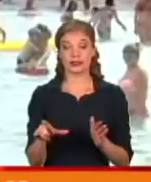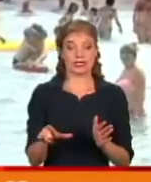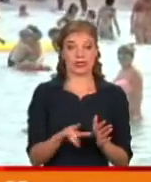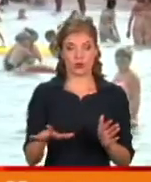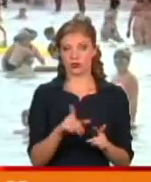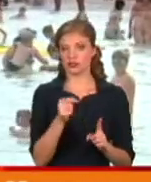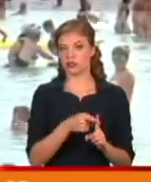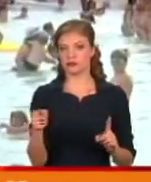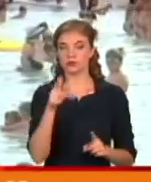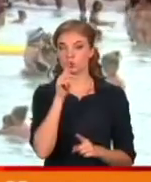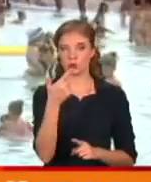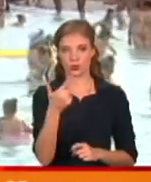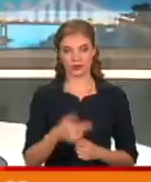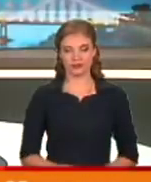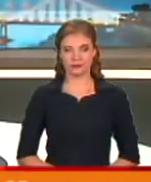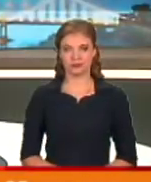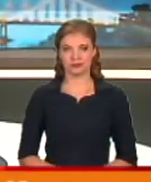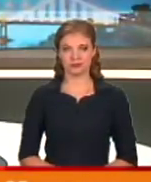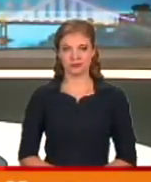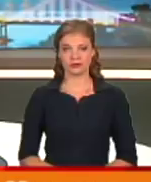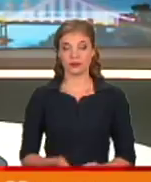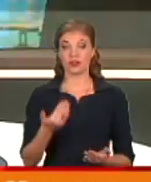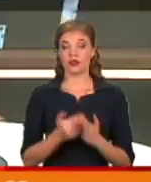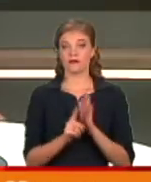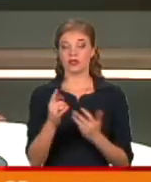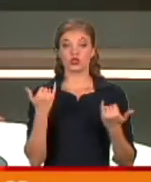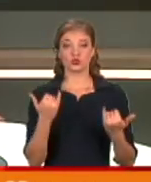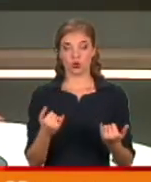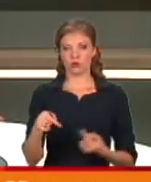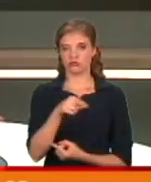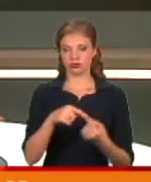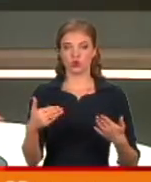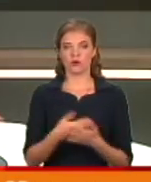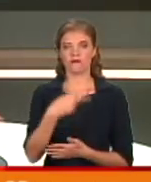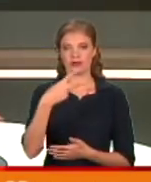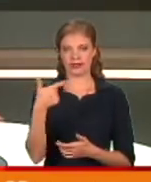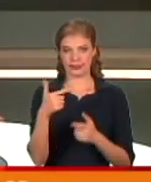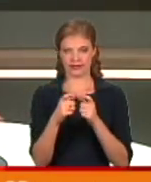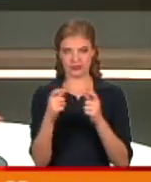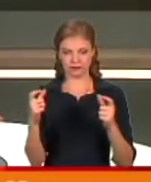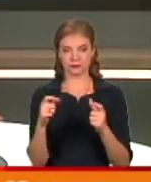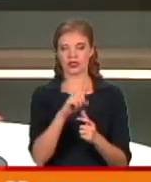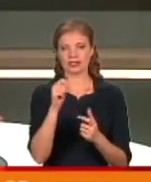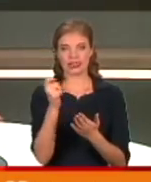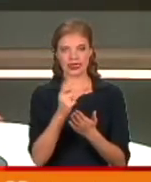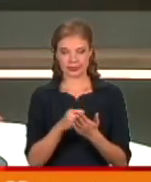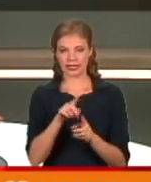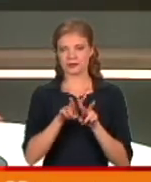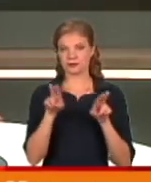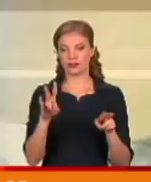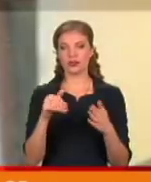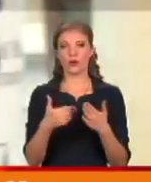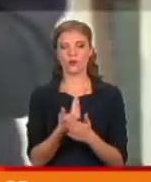рекорд останніх 3 років. Від сьогодні в обігу нова 20-гривнева купюра. За дизайном вона схожа